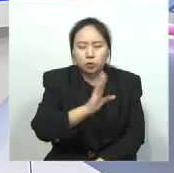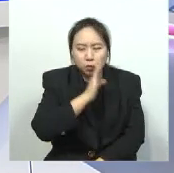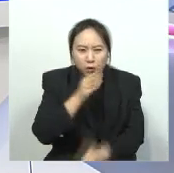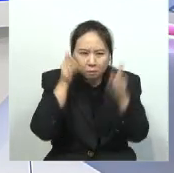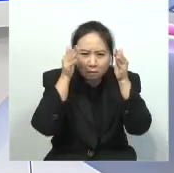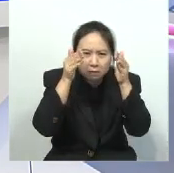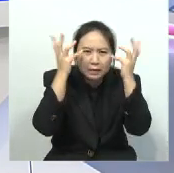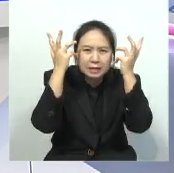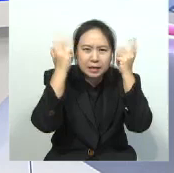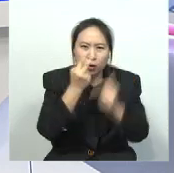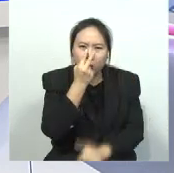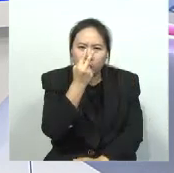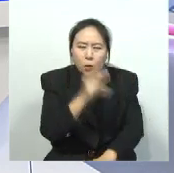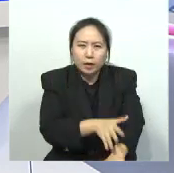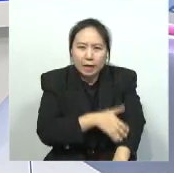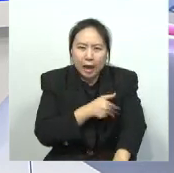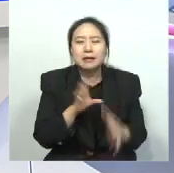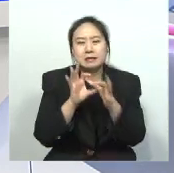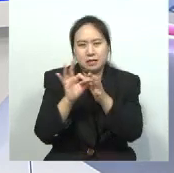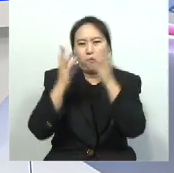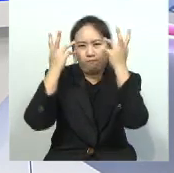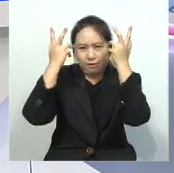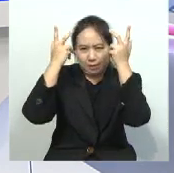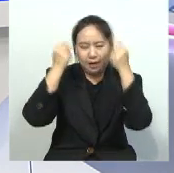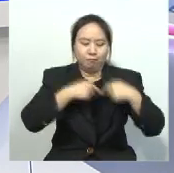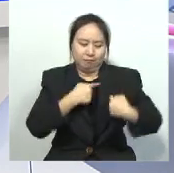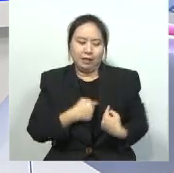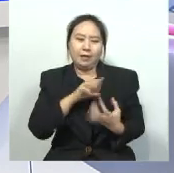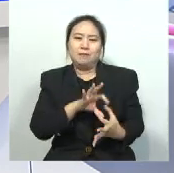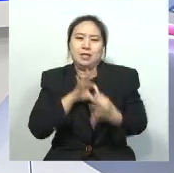เสพอะไรที่มันเครียดๆนานๆนะครับอาจจะมีผลต่อเรื่องของความเครียดต่อจิตใจของเรา ใช่ครับ